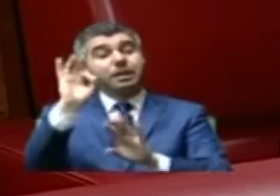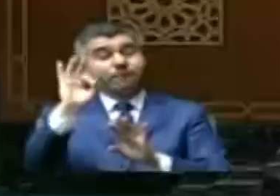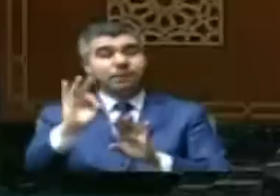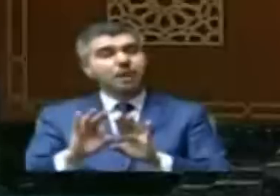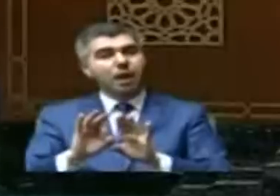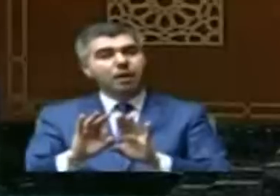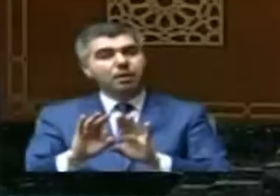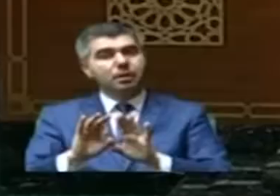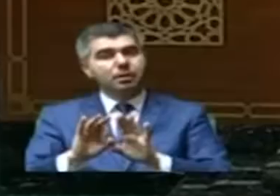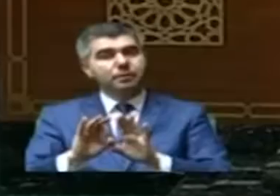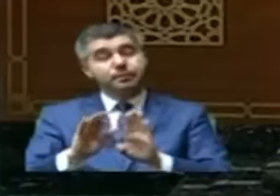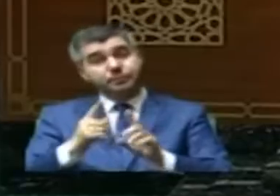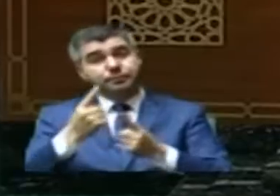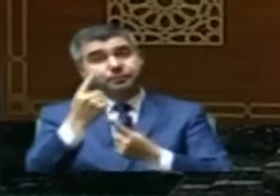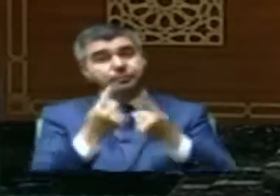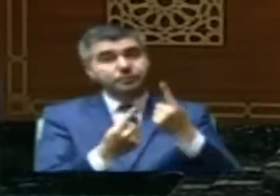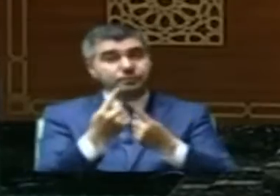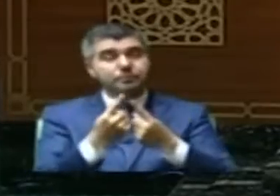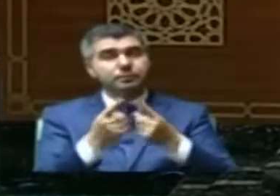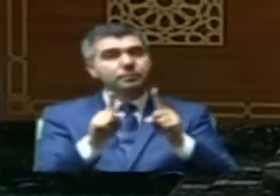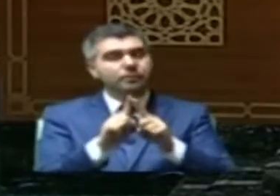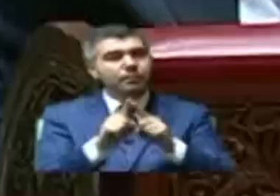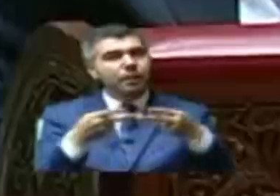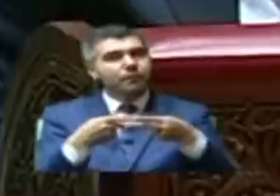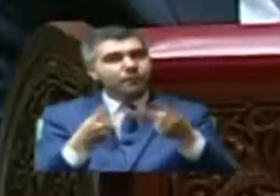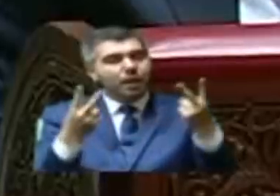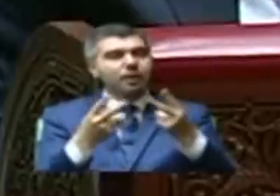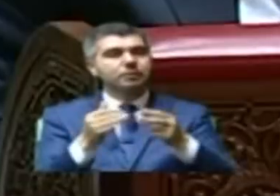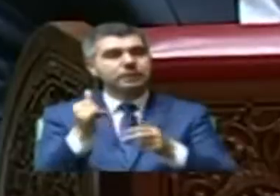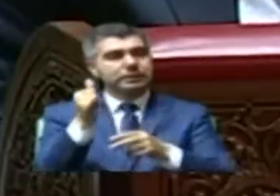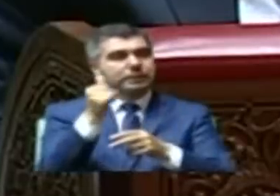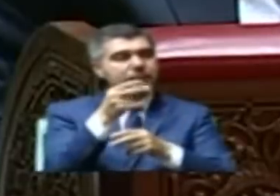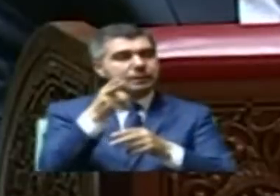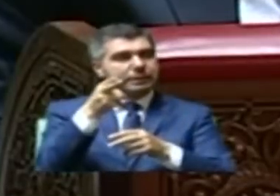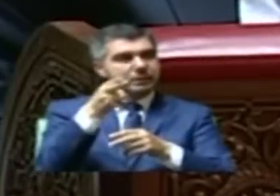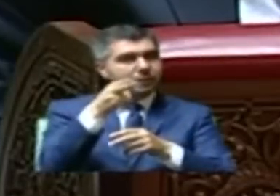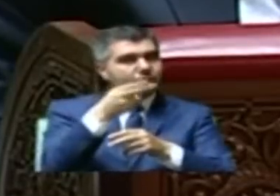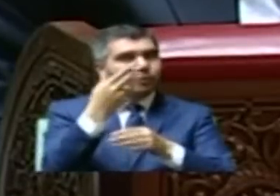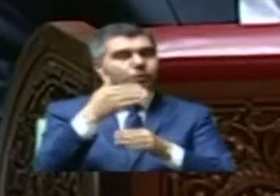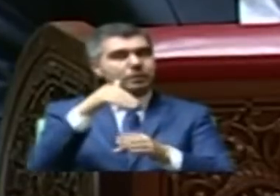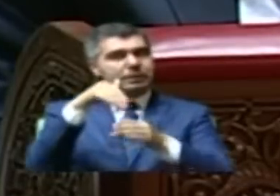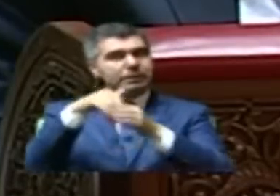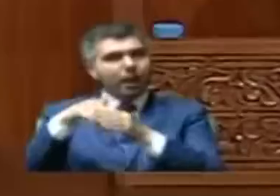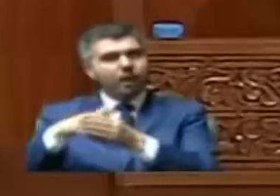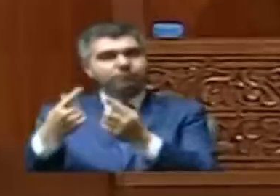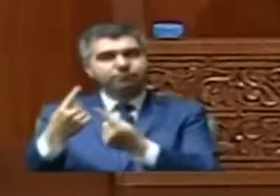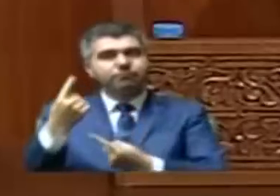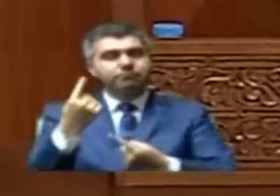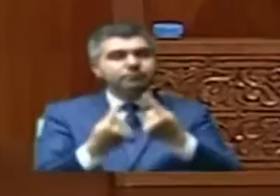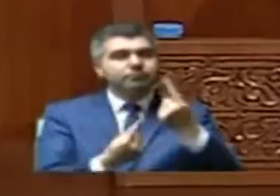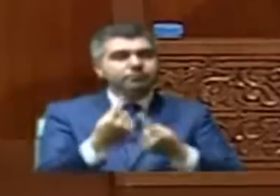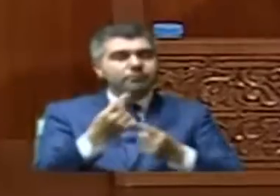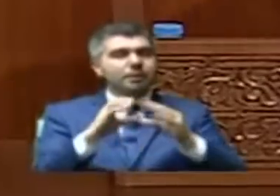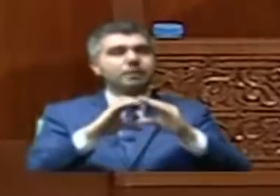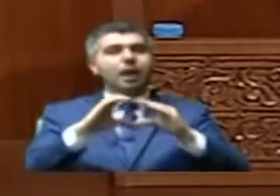قلنا، لهذا كيكون إعلاميا والتركيز حتى ديال السياسيين اللي كيمشيو